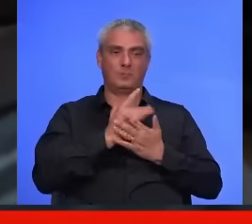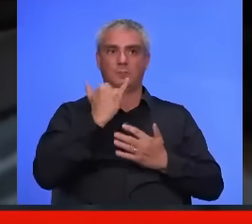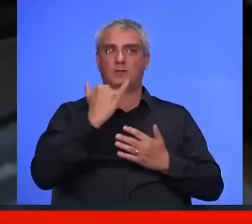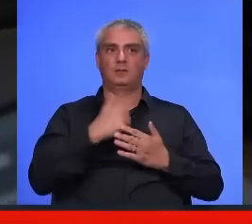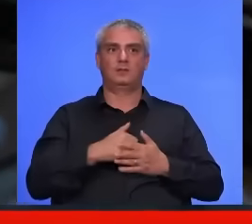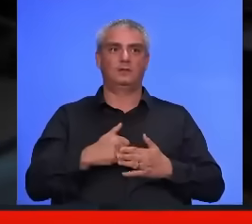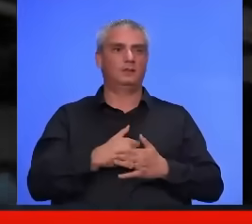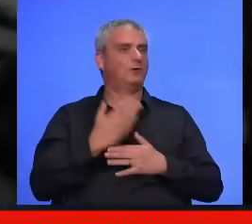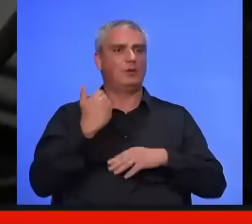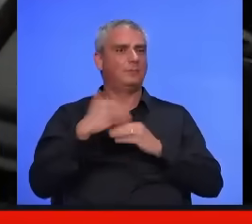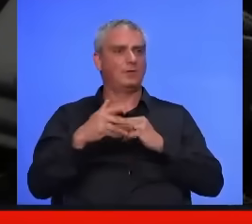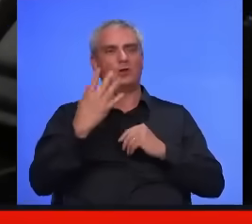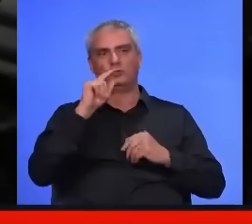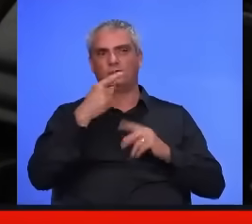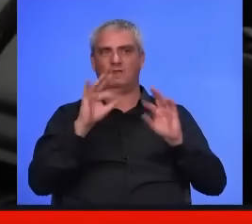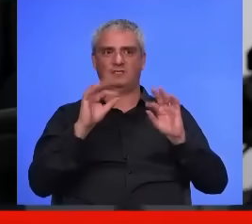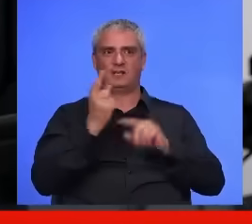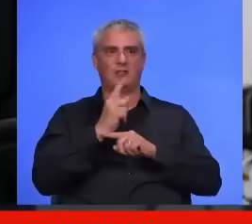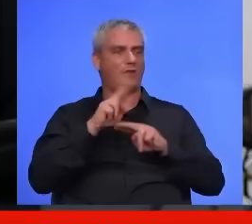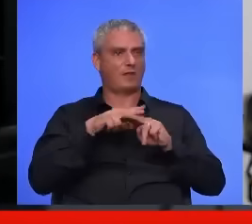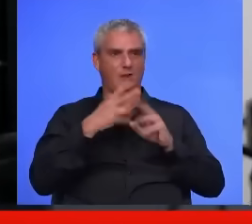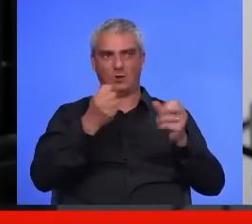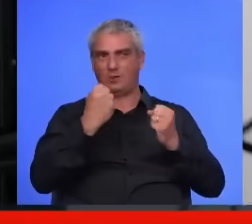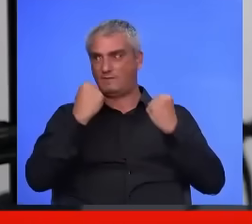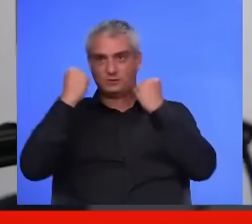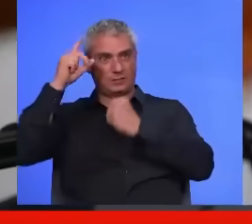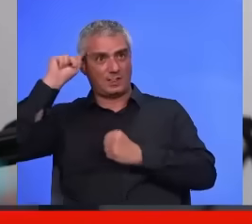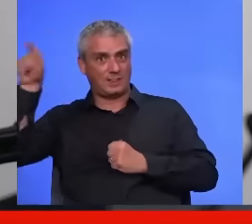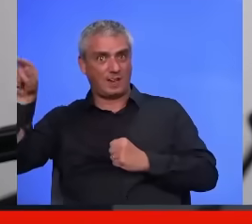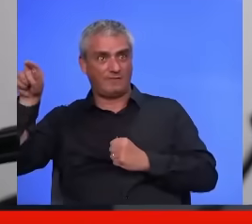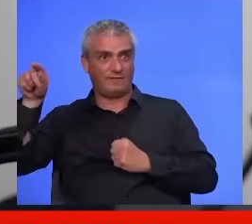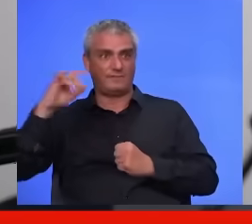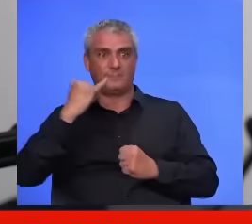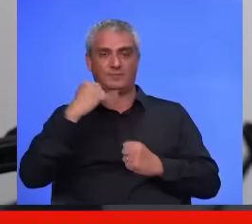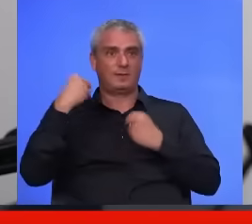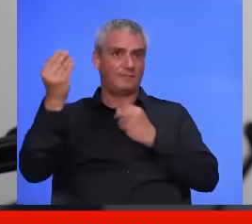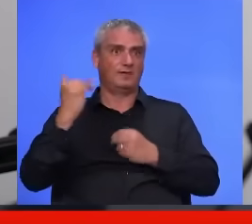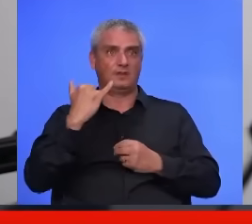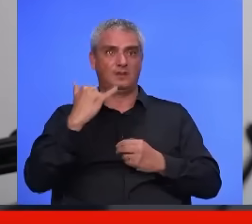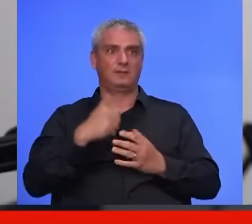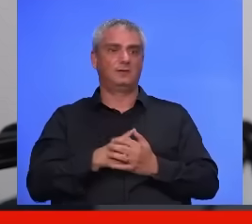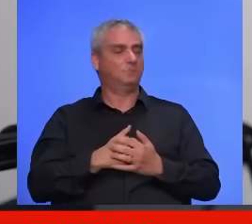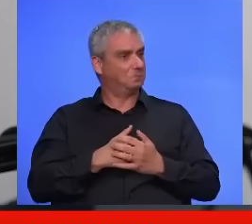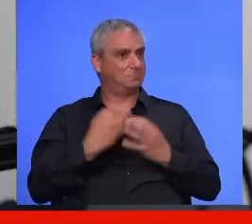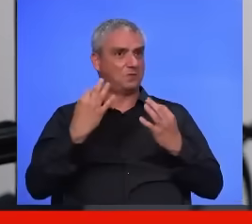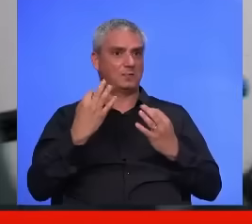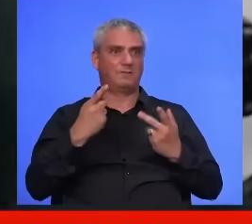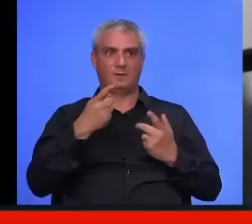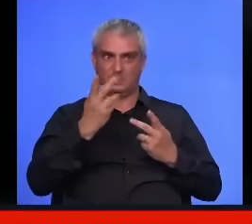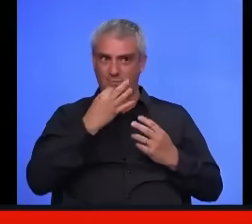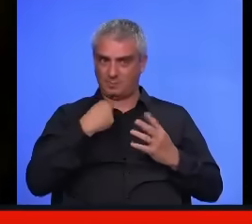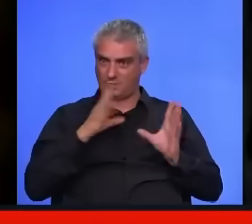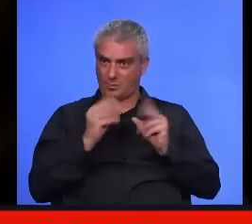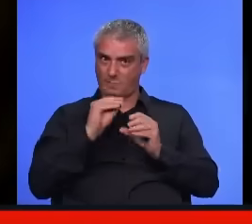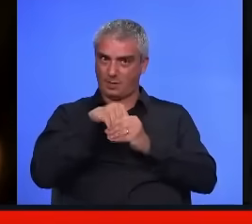יסיים בעוד כמה זמן שעה ו10 דקות ואז אתה לוקח את זה ונוסע לתל אביב להביא להם כן יופי מגניב אתה תרשה לנו